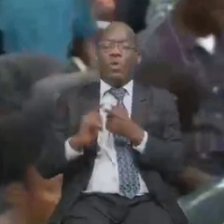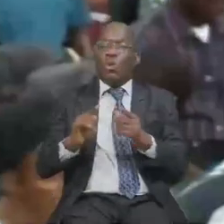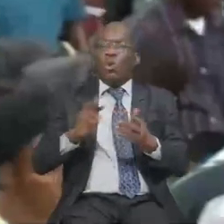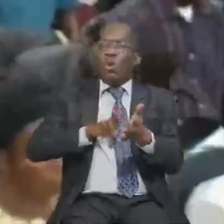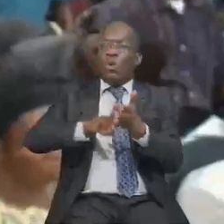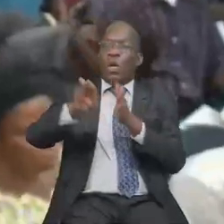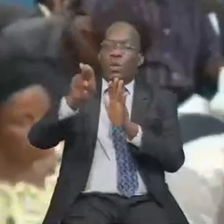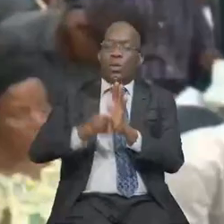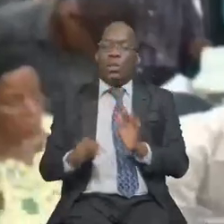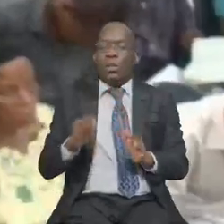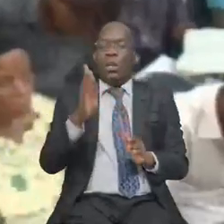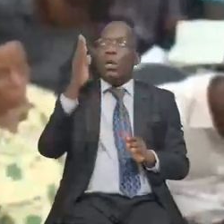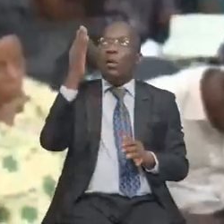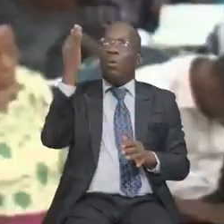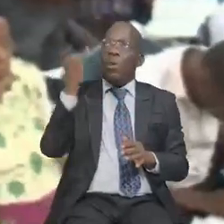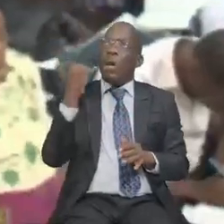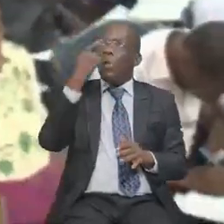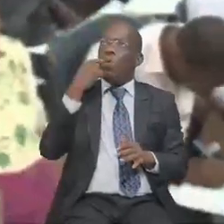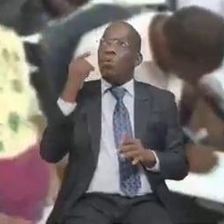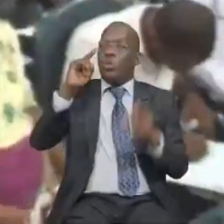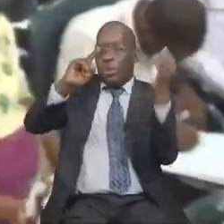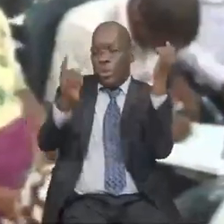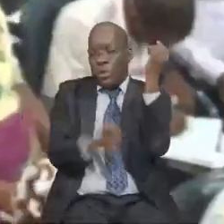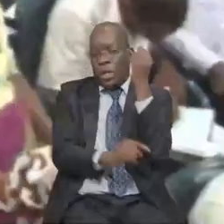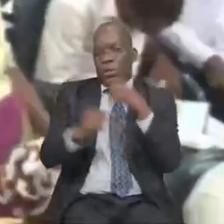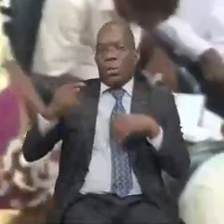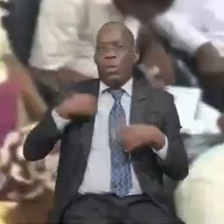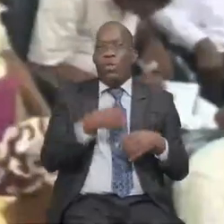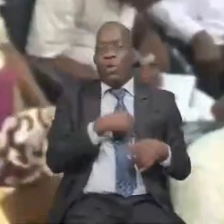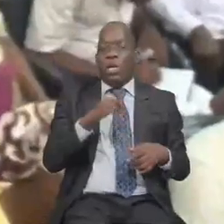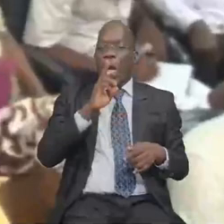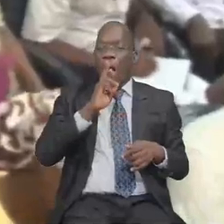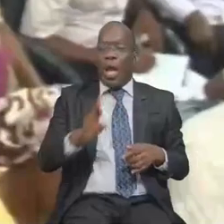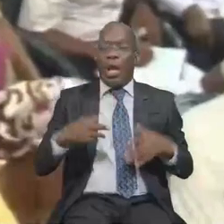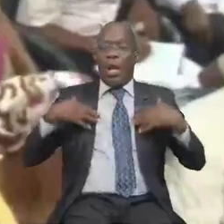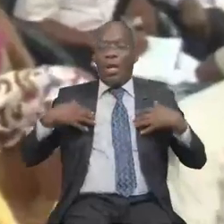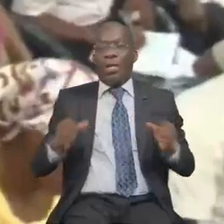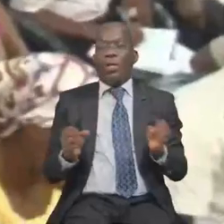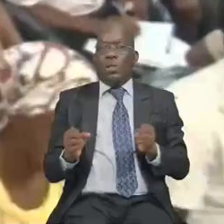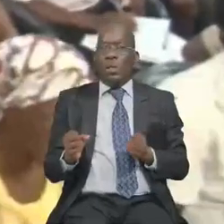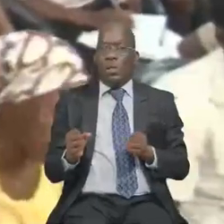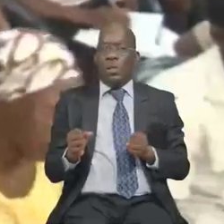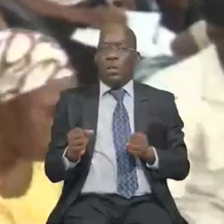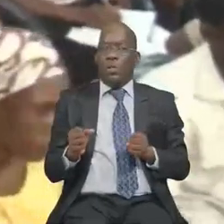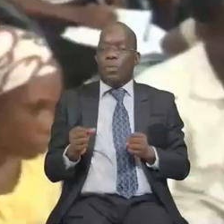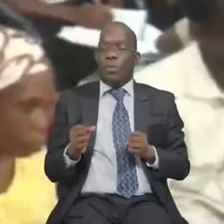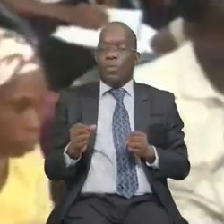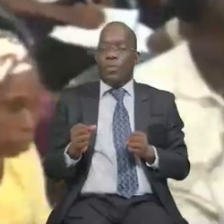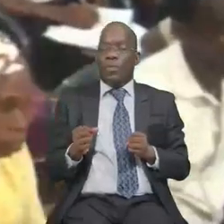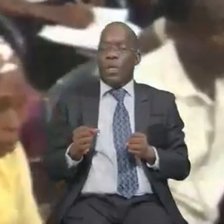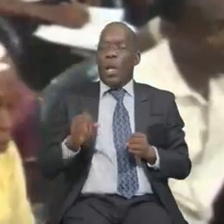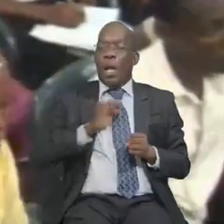lui par les maîtrises duquel nous sommes guéris. Je prie que les profits soient pour toi au nom